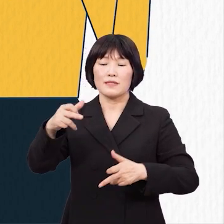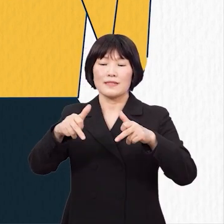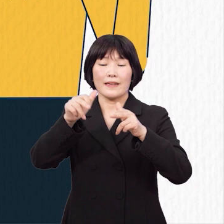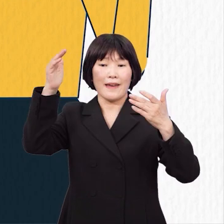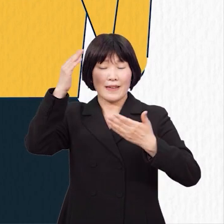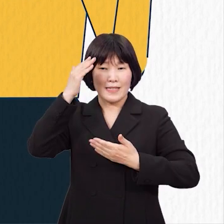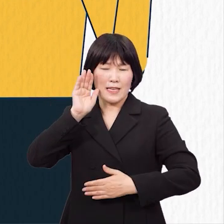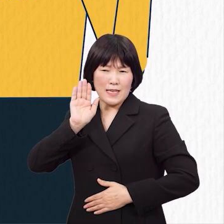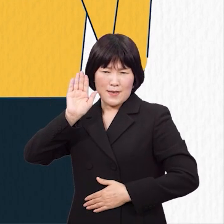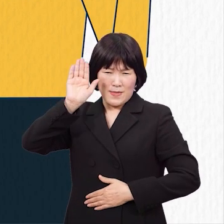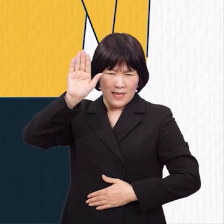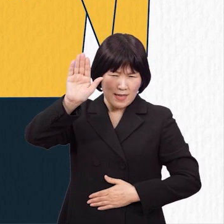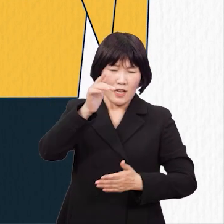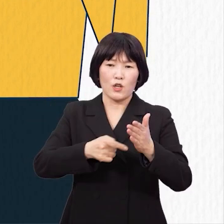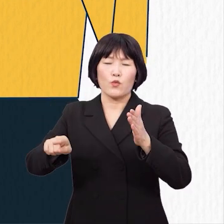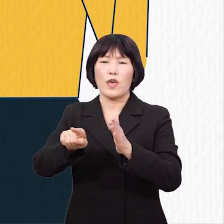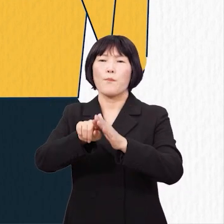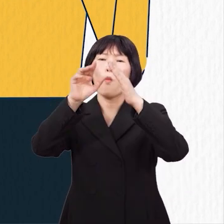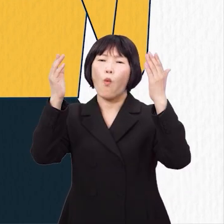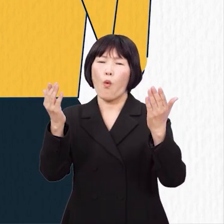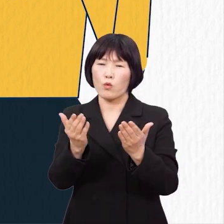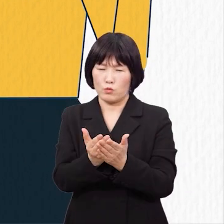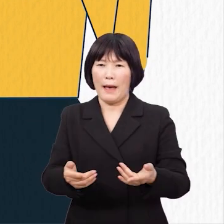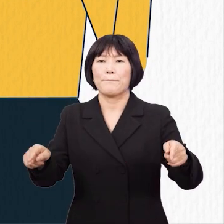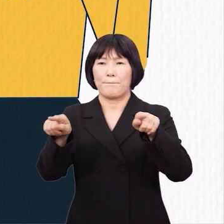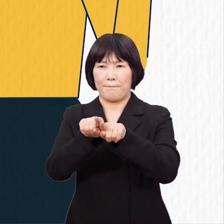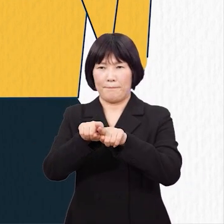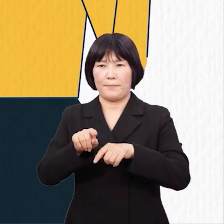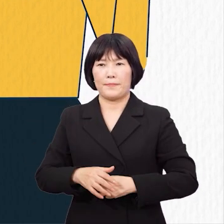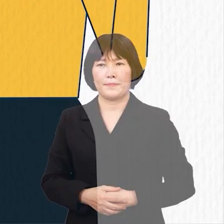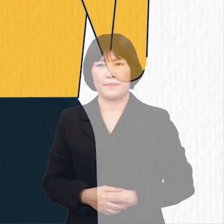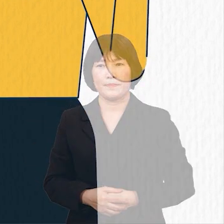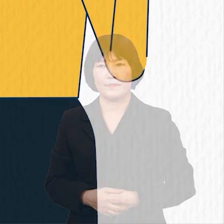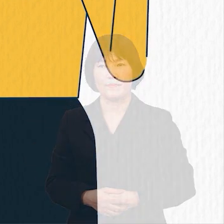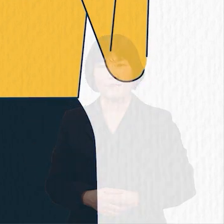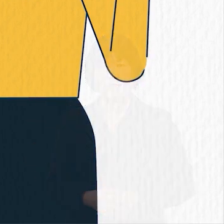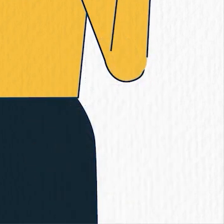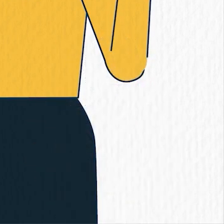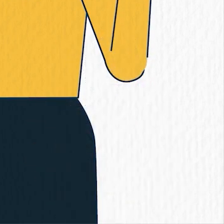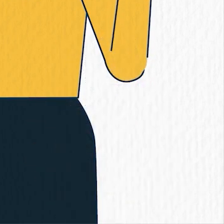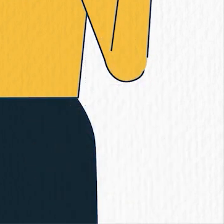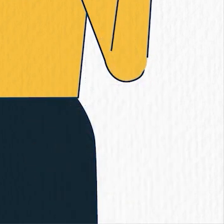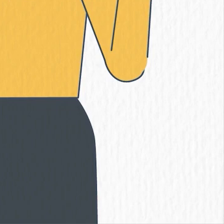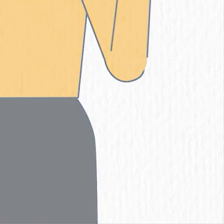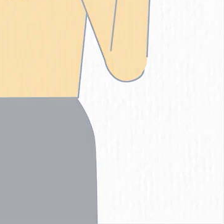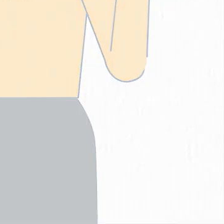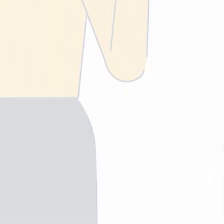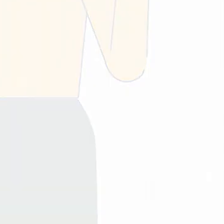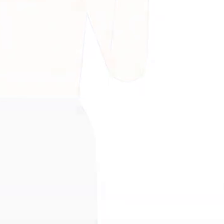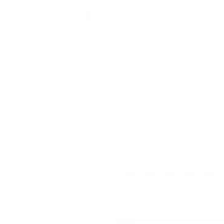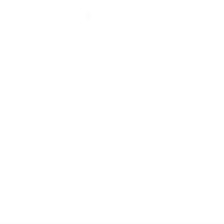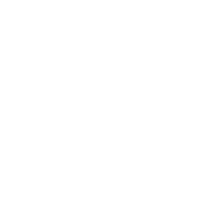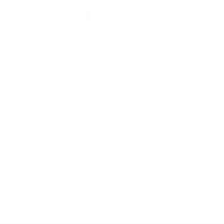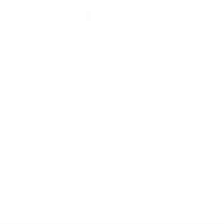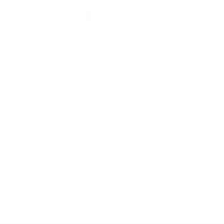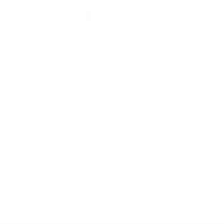있습니다. 2023년에도 장애 학생들의 힘찬 앞날을 위해 우리 모두 함께하겠습니다.